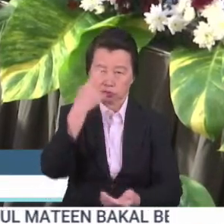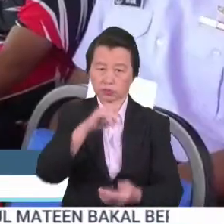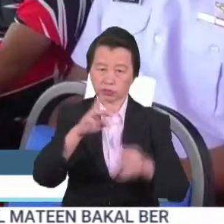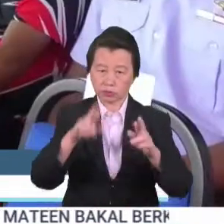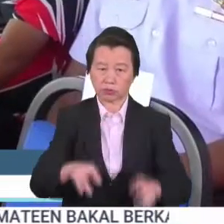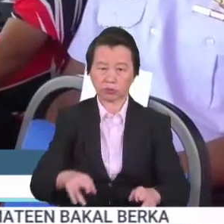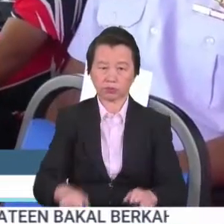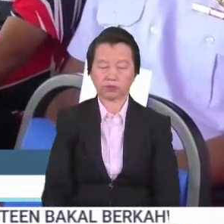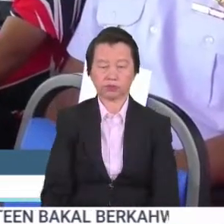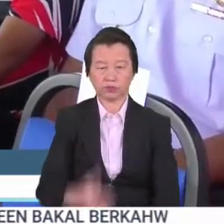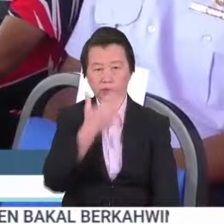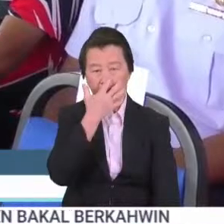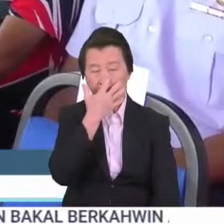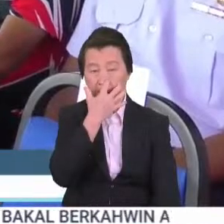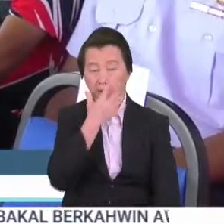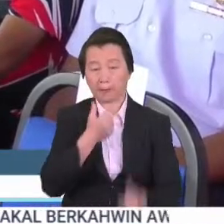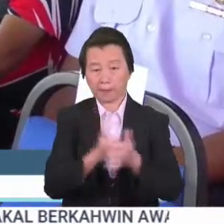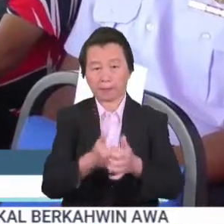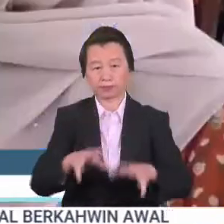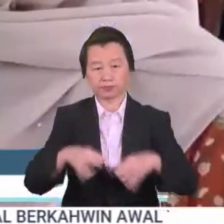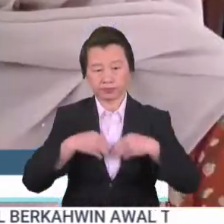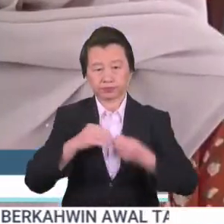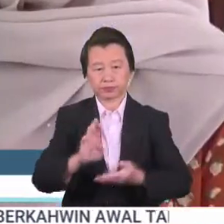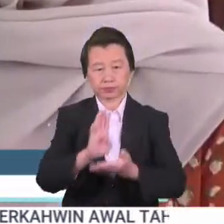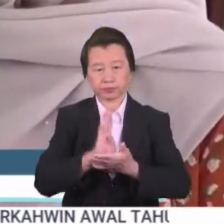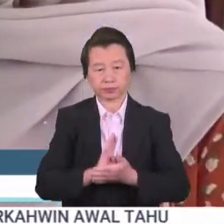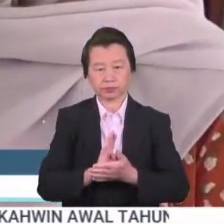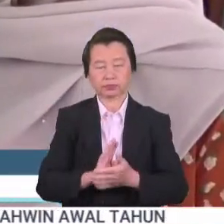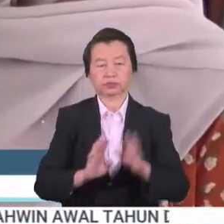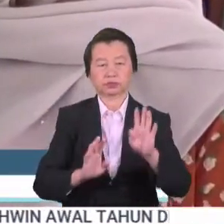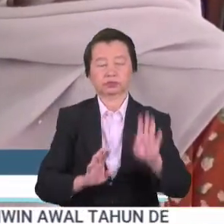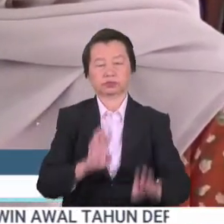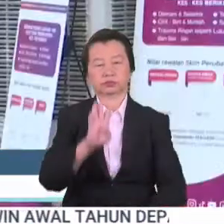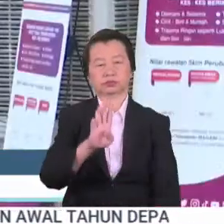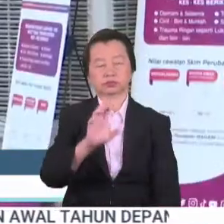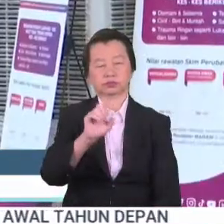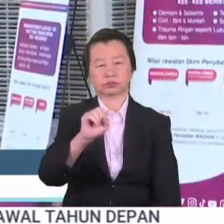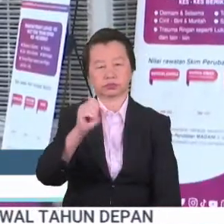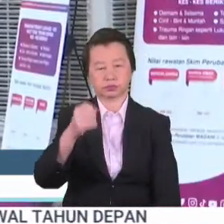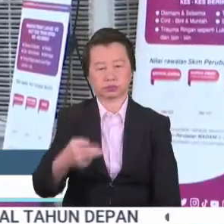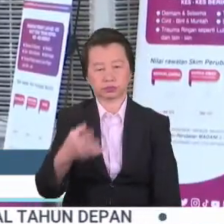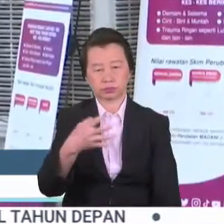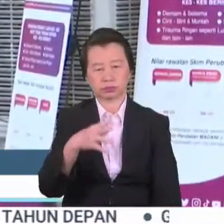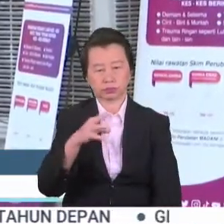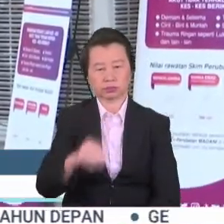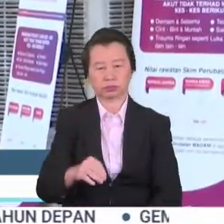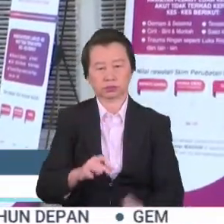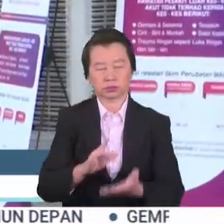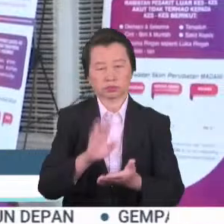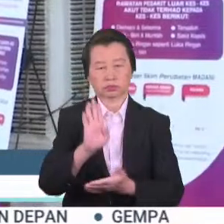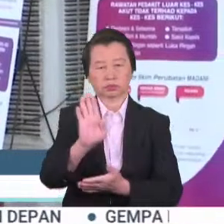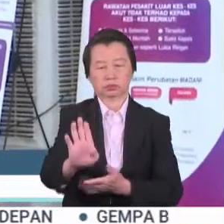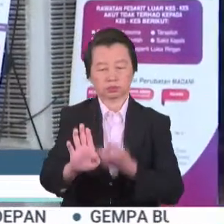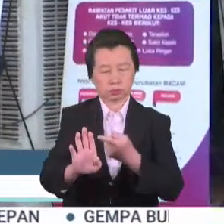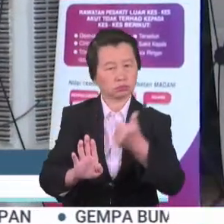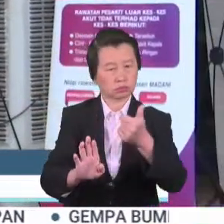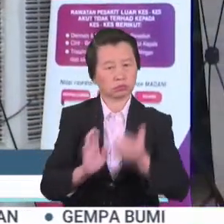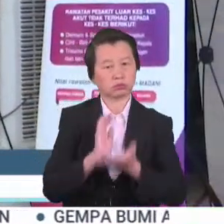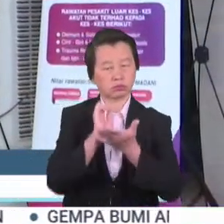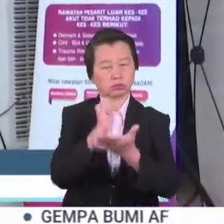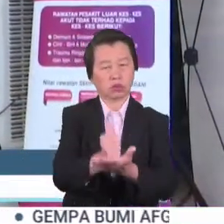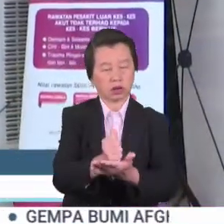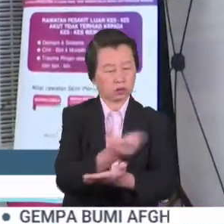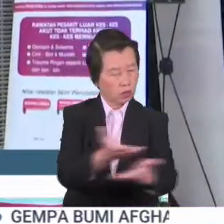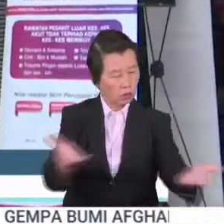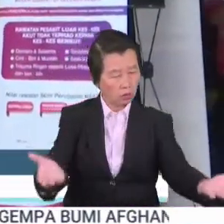orang menyasarkan kepada penerima bantuan Sari hidup bsh skim perubatan Madani jelas membantu semua